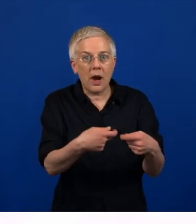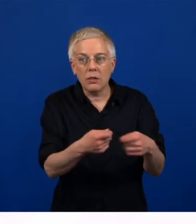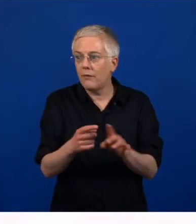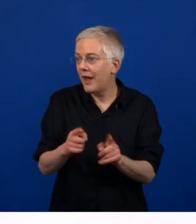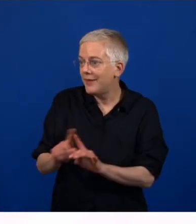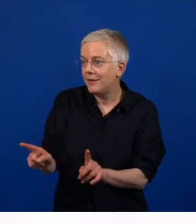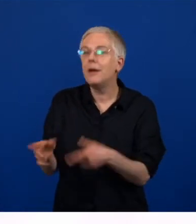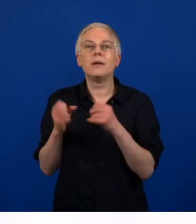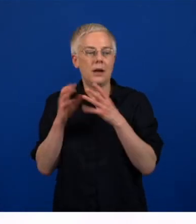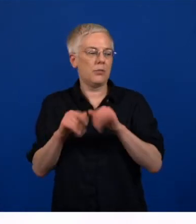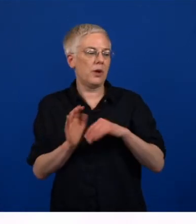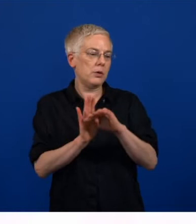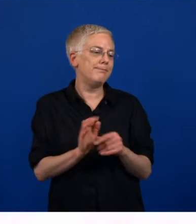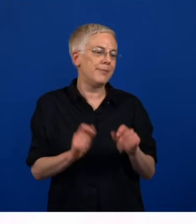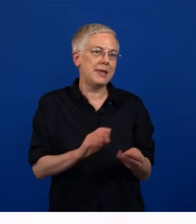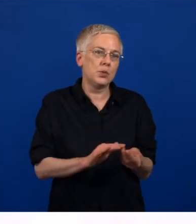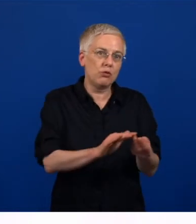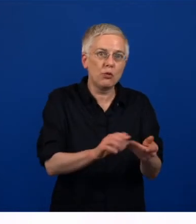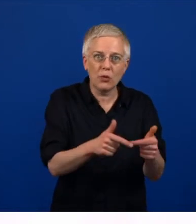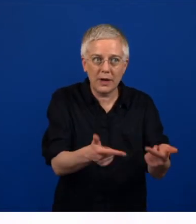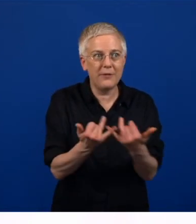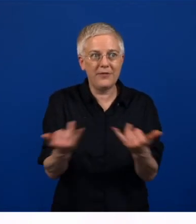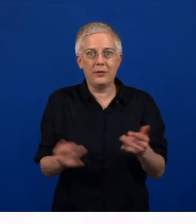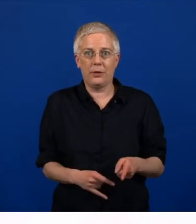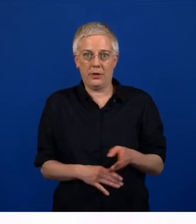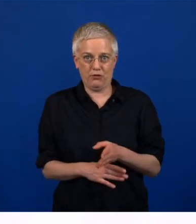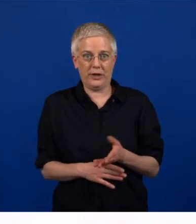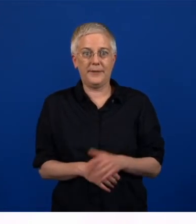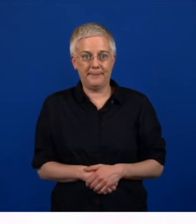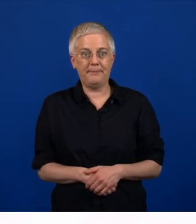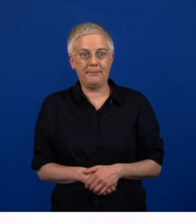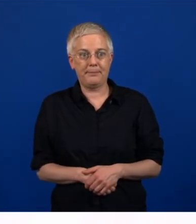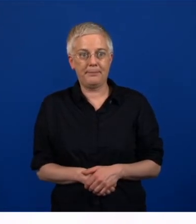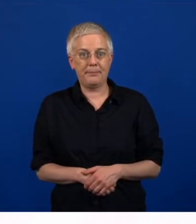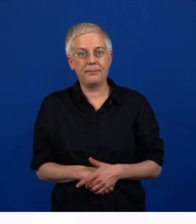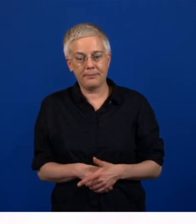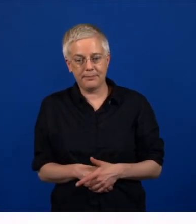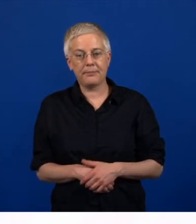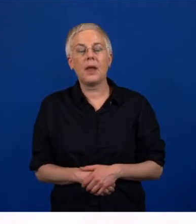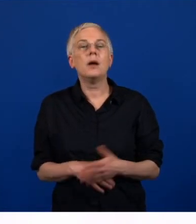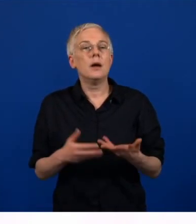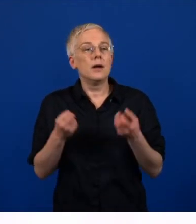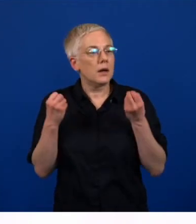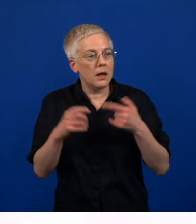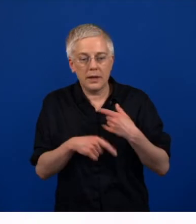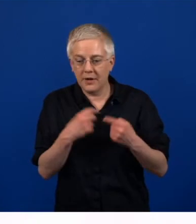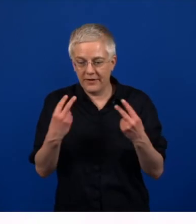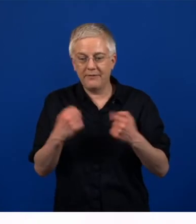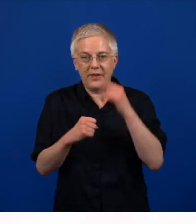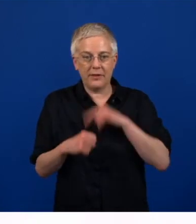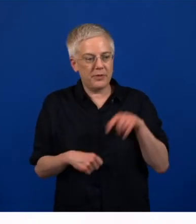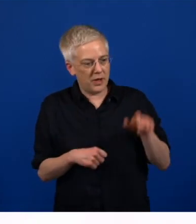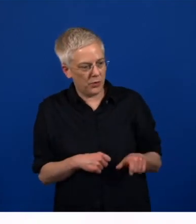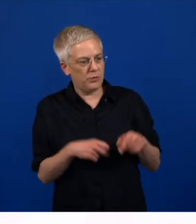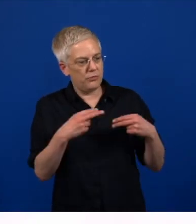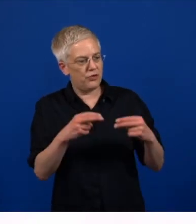alles behandelt werden, was ansonsten zu einer Verkürzung der Lebenserwartung führen würde, zu einer